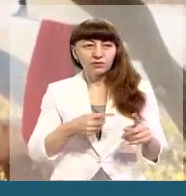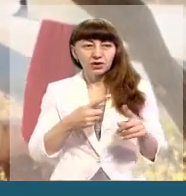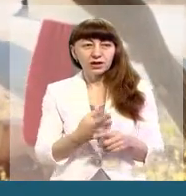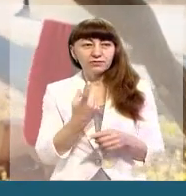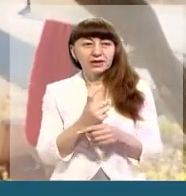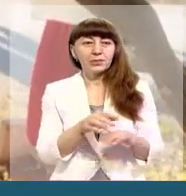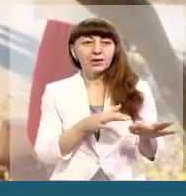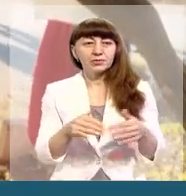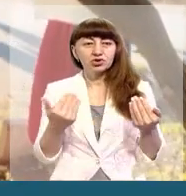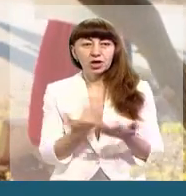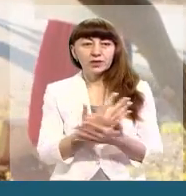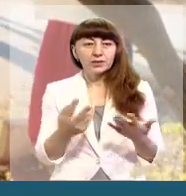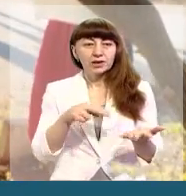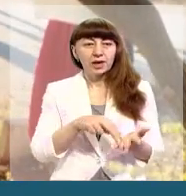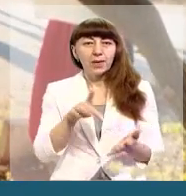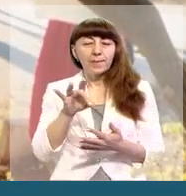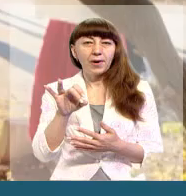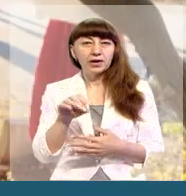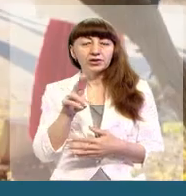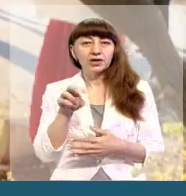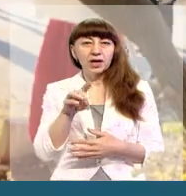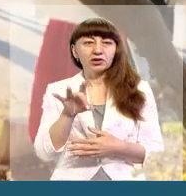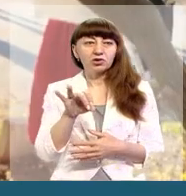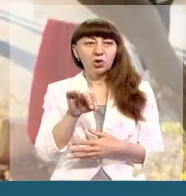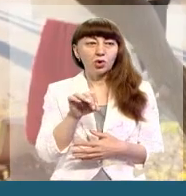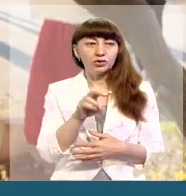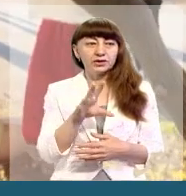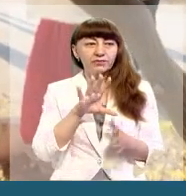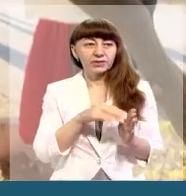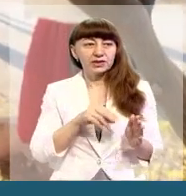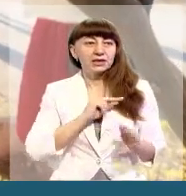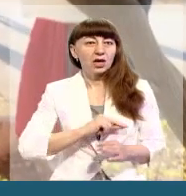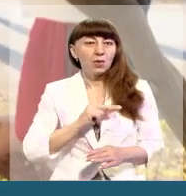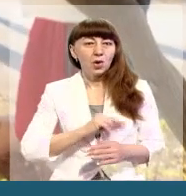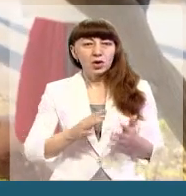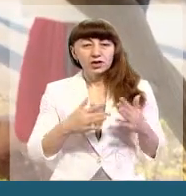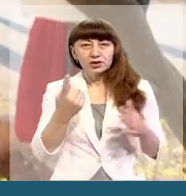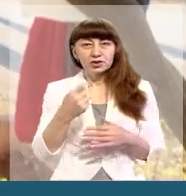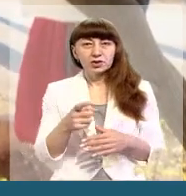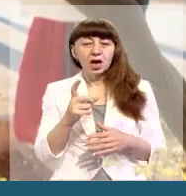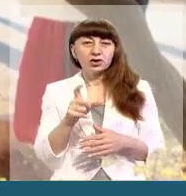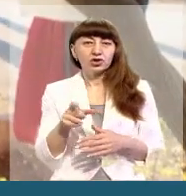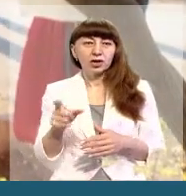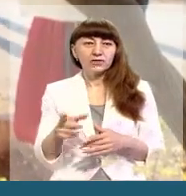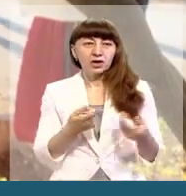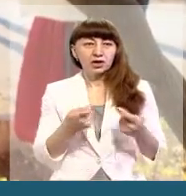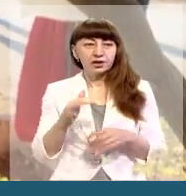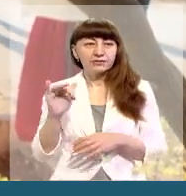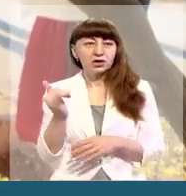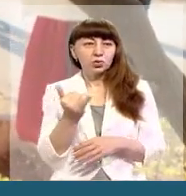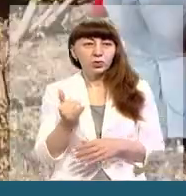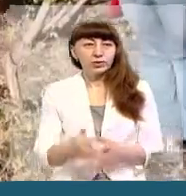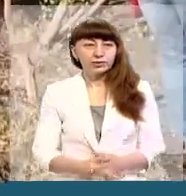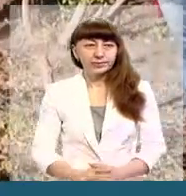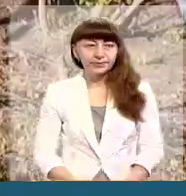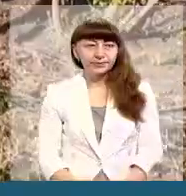мекеме қызметкерлерімен бірігіп сенбілік ұйымдастырдық. Мұнымен тоқтап қалмаймыз. Алдағы уақытта да тазалыққа өз үлесімізді қоса беретін